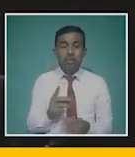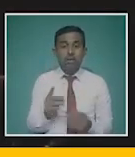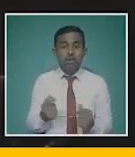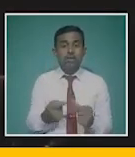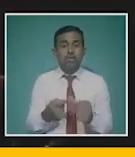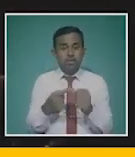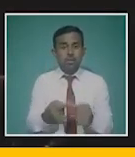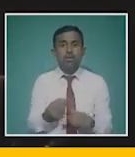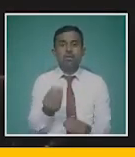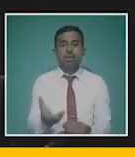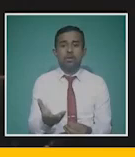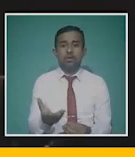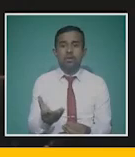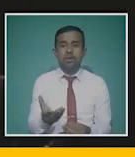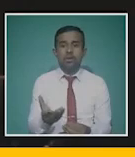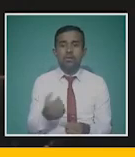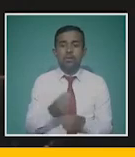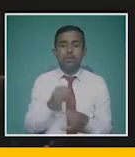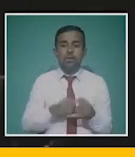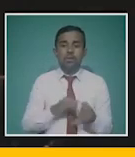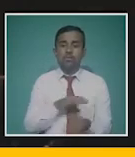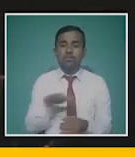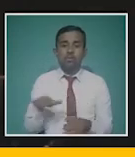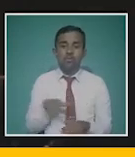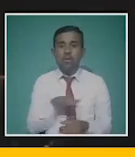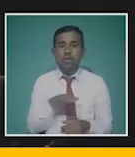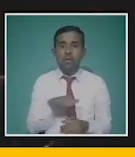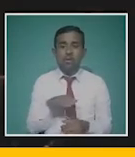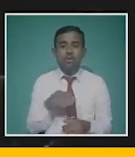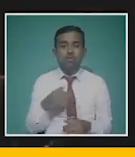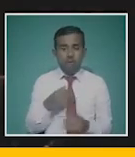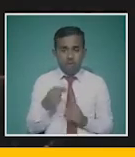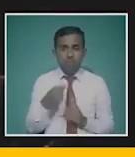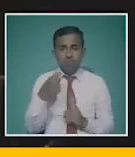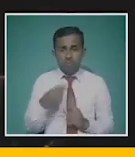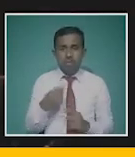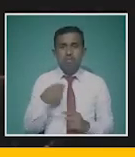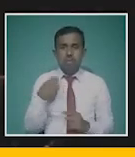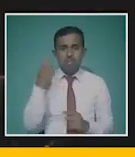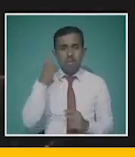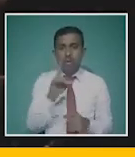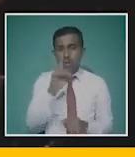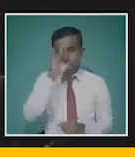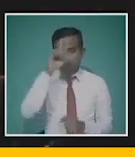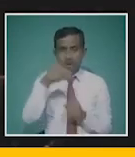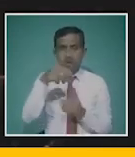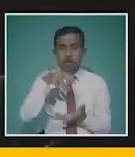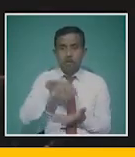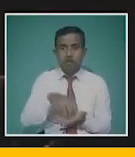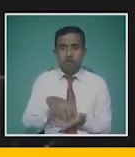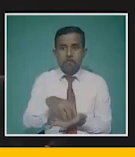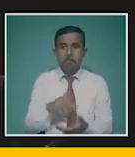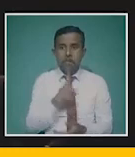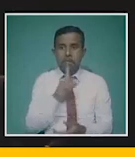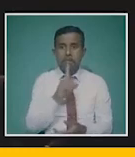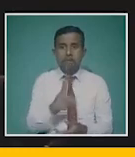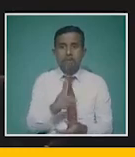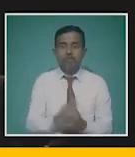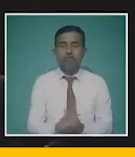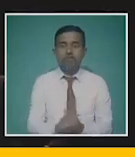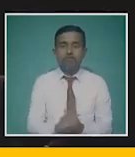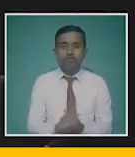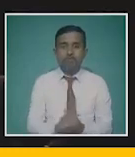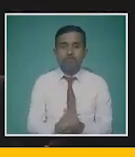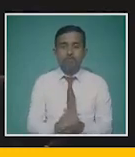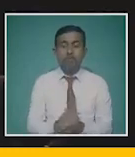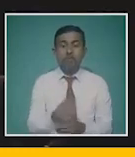සීමා පැනෙව්වා. අනවශ්‍ය වියදම් පාටි දැමීම් නතර කරන්න කිව්වා. ඒ ගැන චක්‍රලේඛත් නිකුත් කළා. එයා ඔය